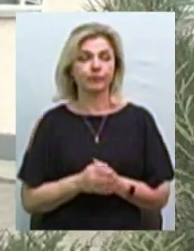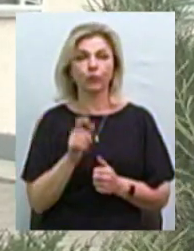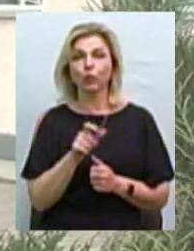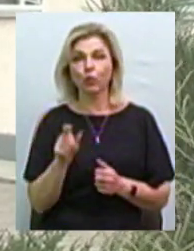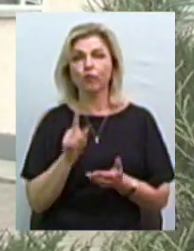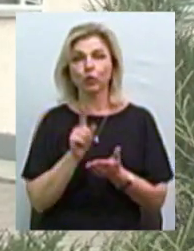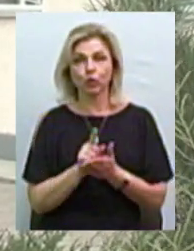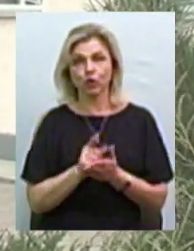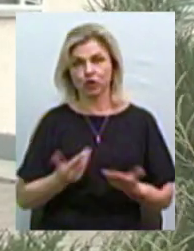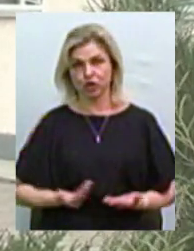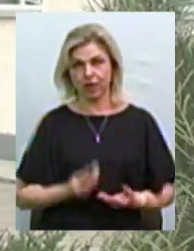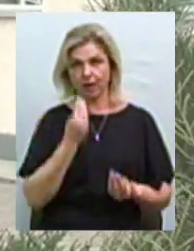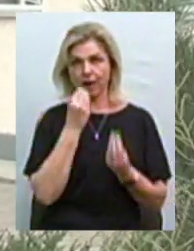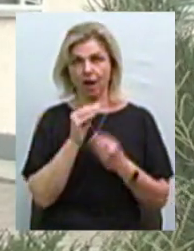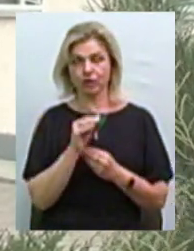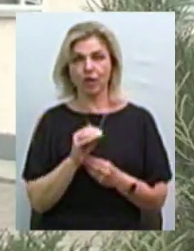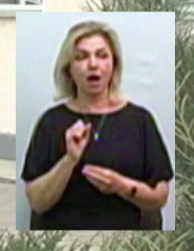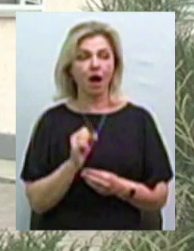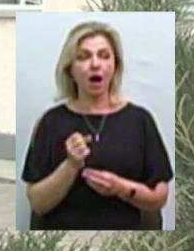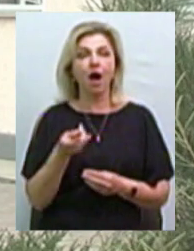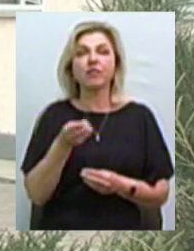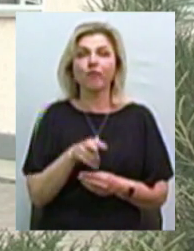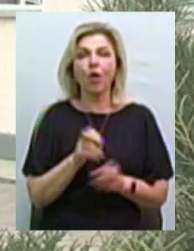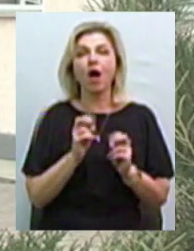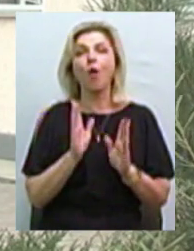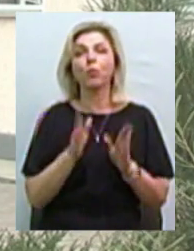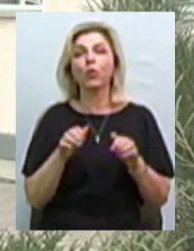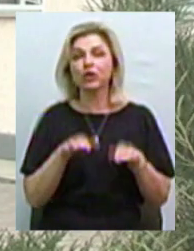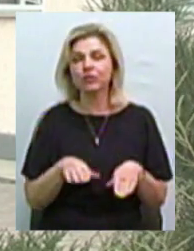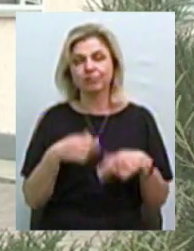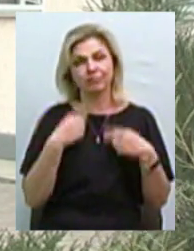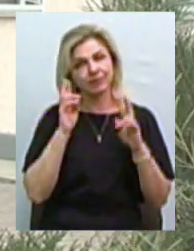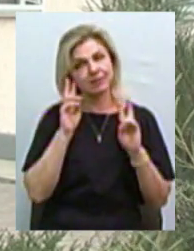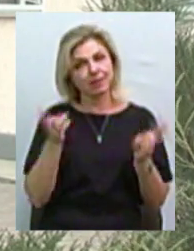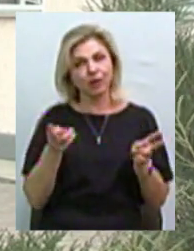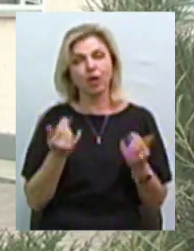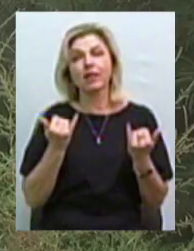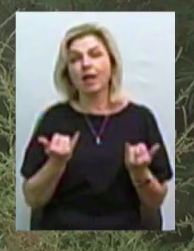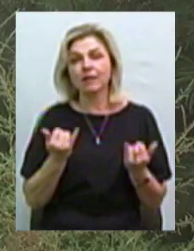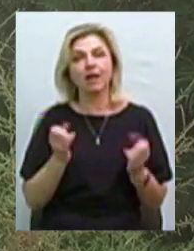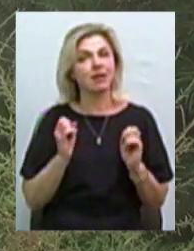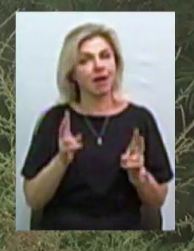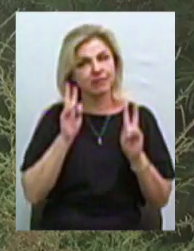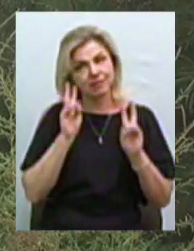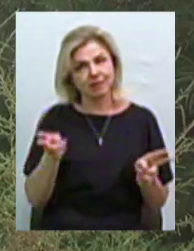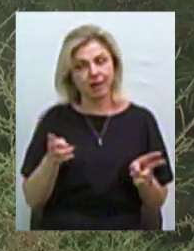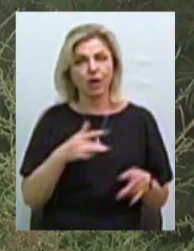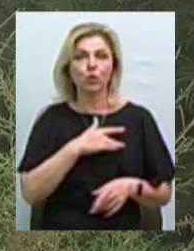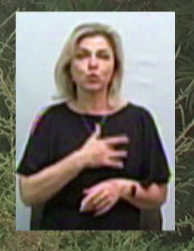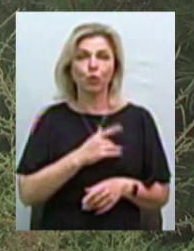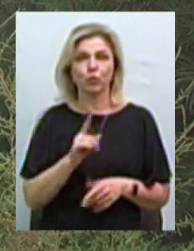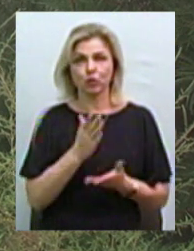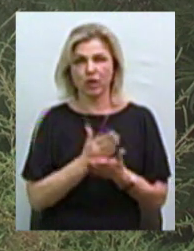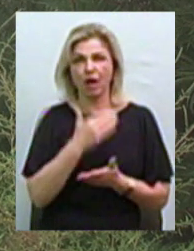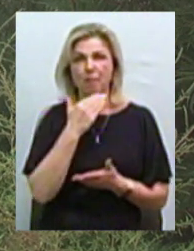повинні зажити краще. А двояко, як це буде вирішуватися, я не знаю, як воно на даний момент буде. Сумнів тому, що багато що є